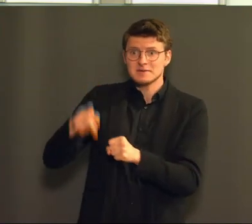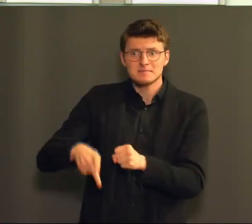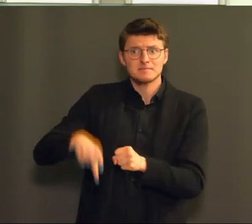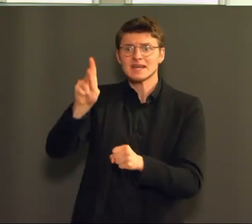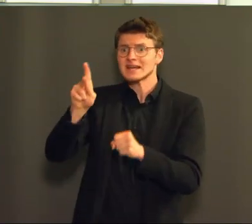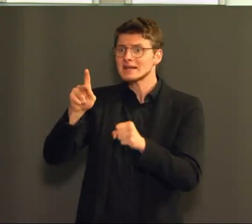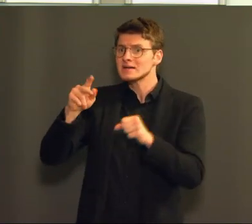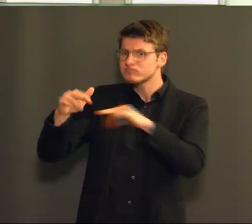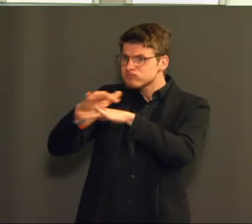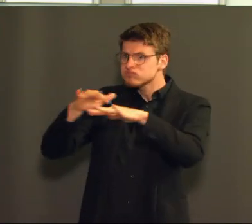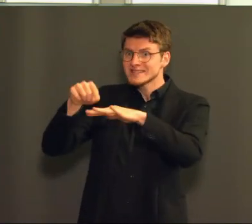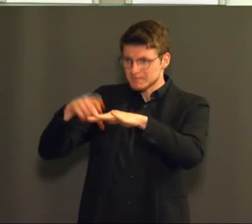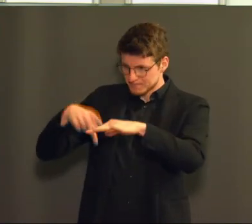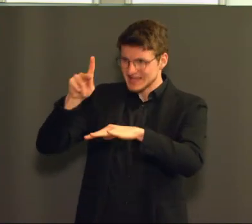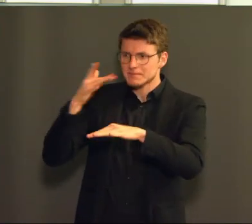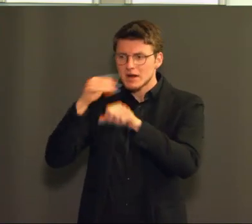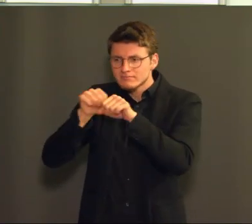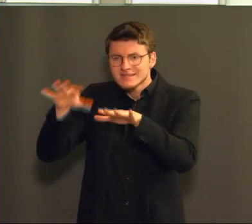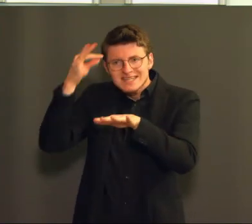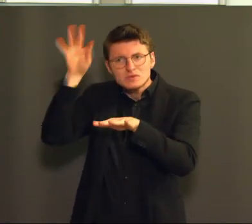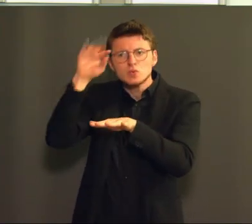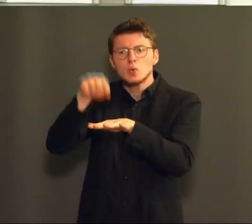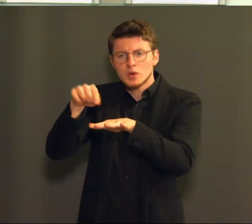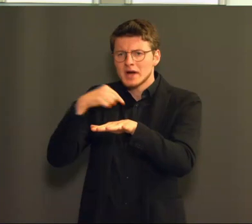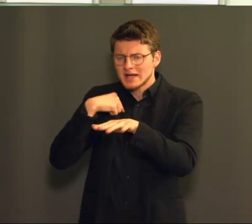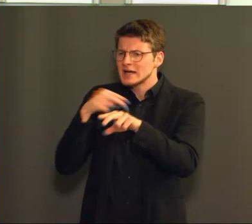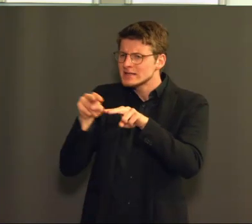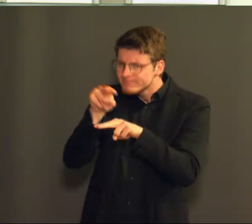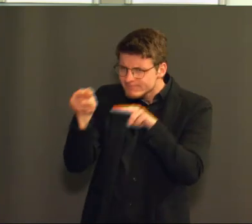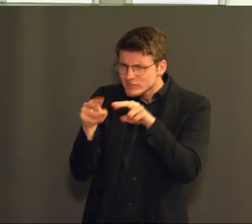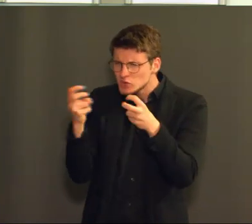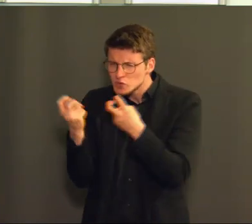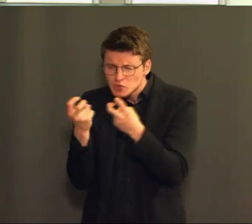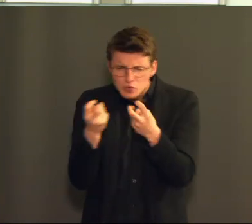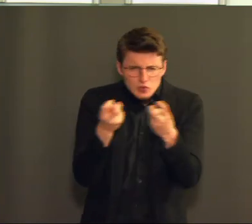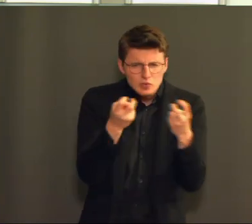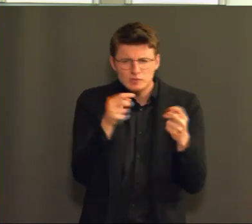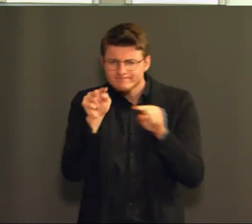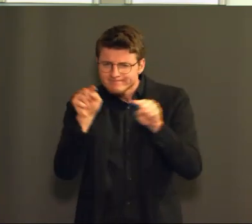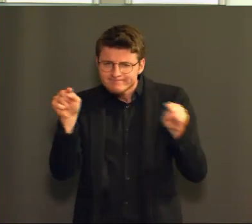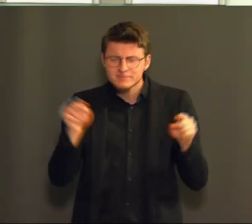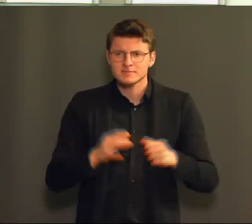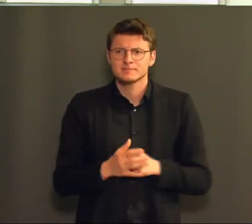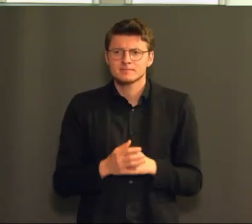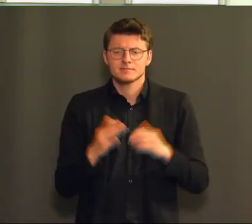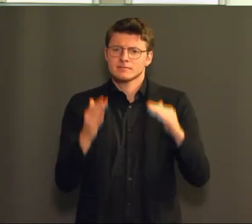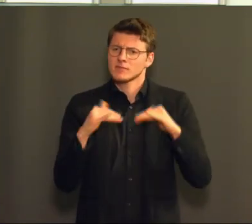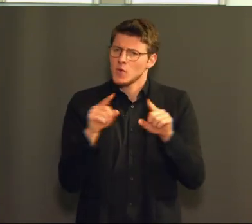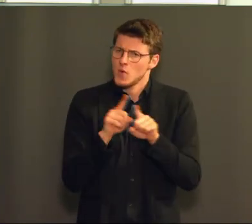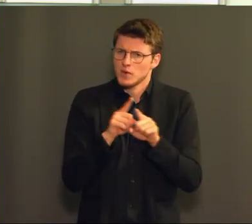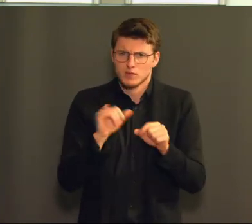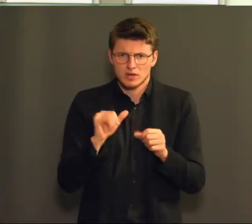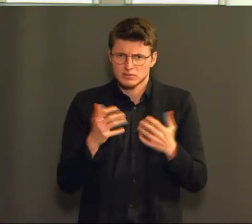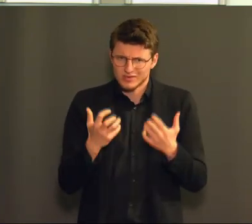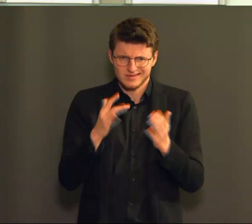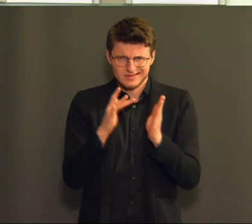het risico op besmetting met COVID-19? En wat zijn de concrete oorzaken van